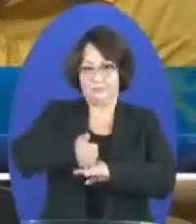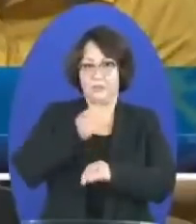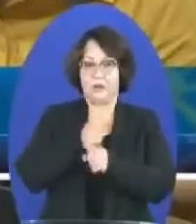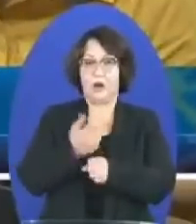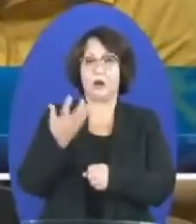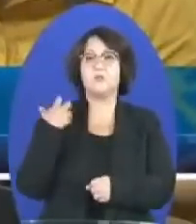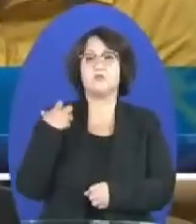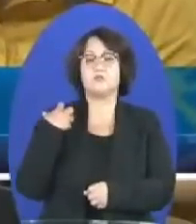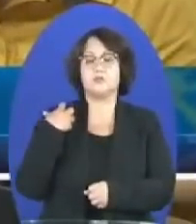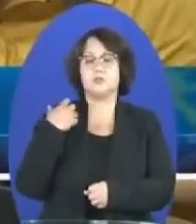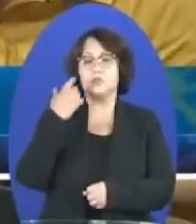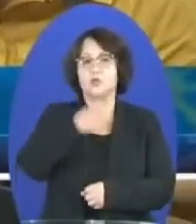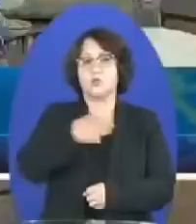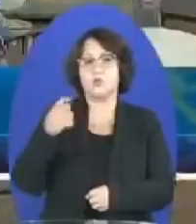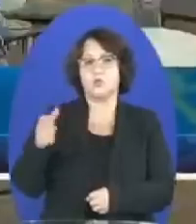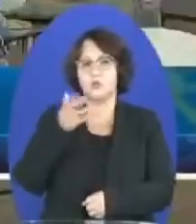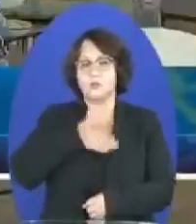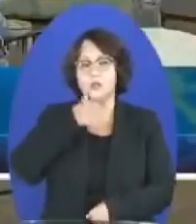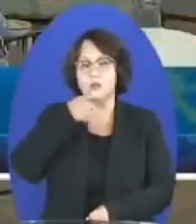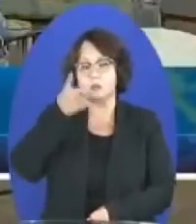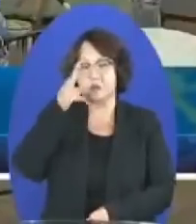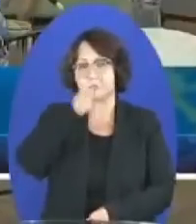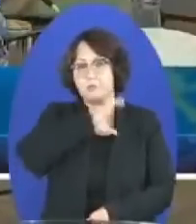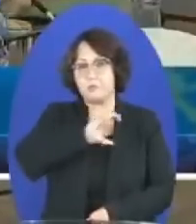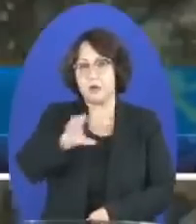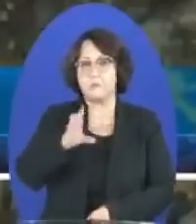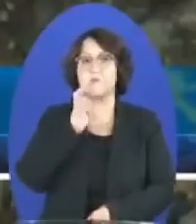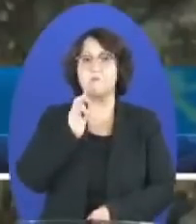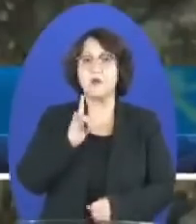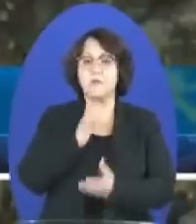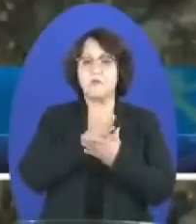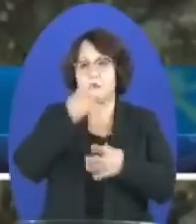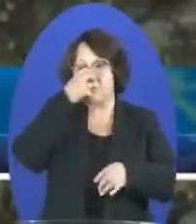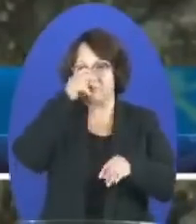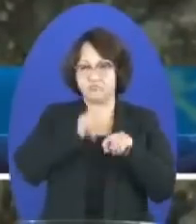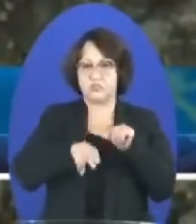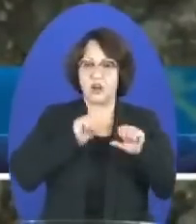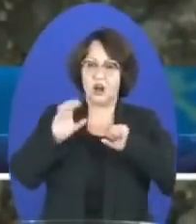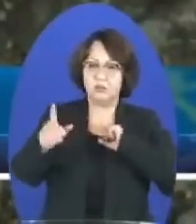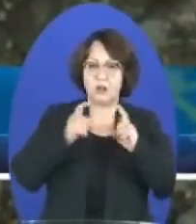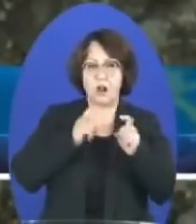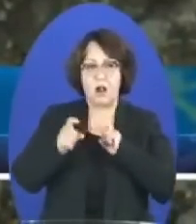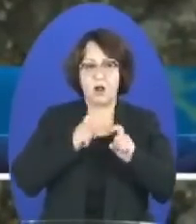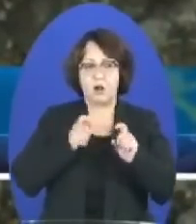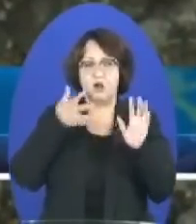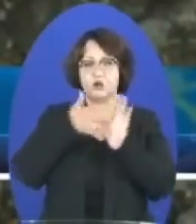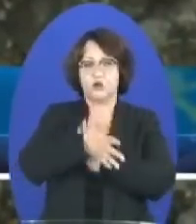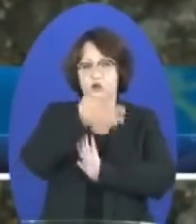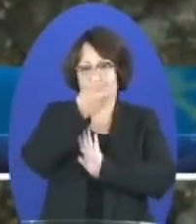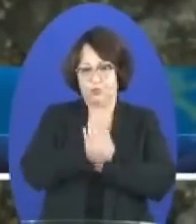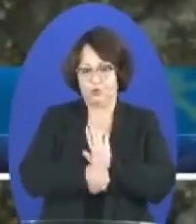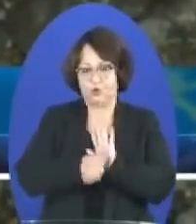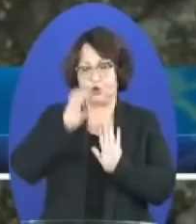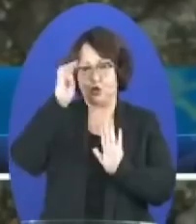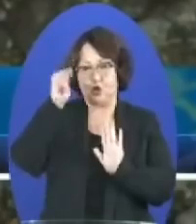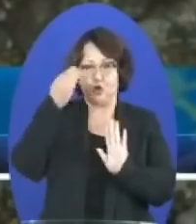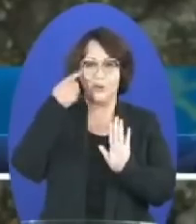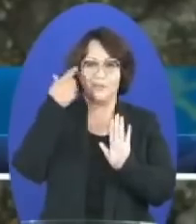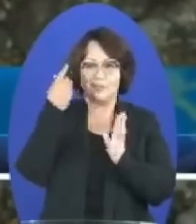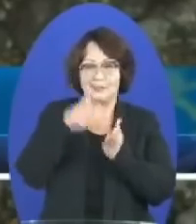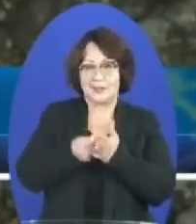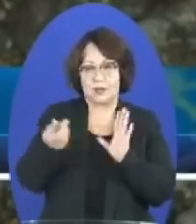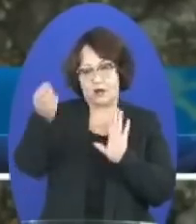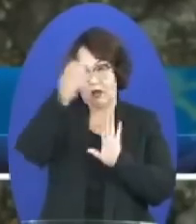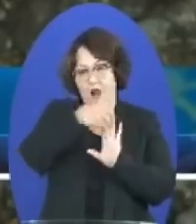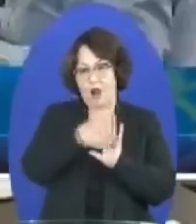өнөөдөр эрүүл мэндийн байгууллагын бэлэн байдалтай танилцлаа. Тэгэхээр энэ төсвийн татгалын үеэр бас энэ тодорхой санал оруулж татгалж